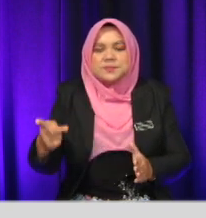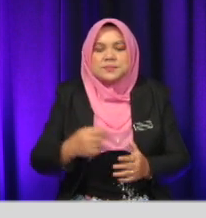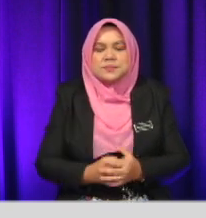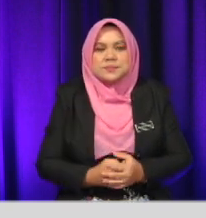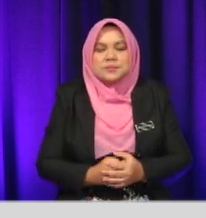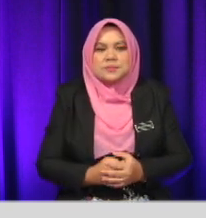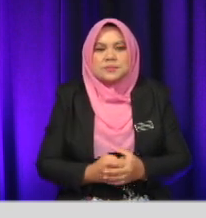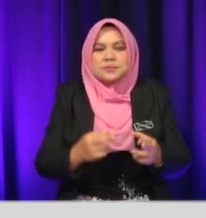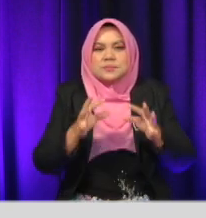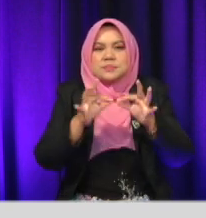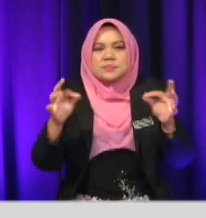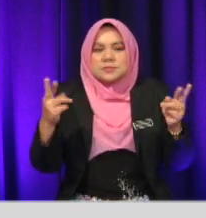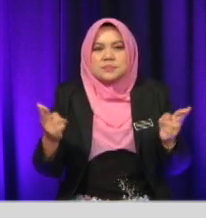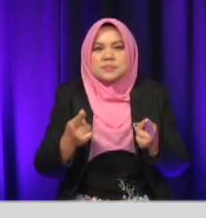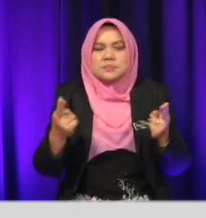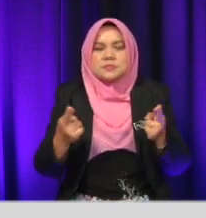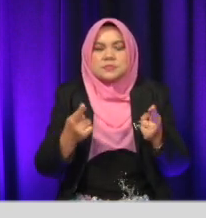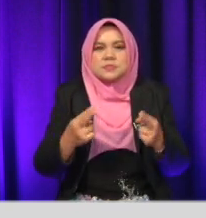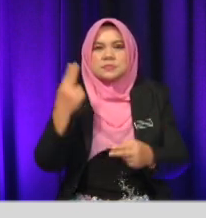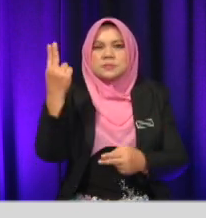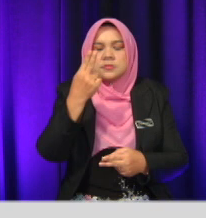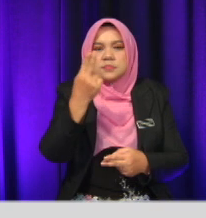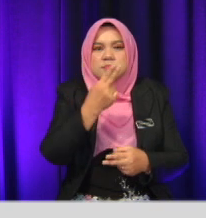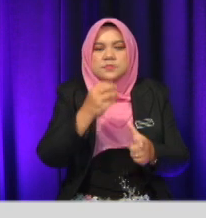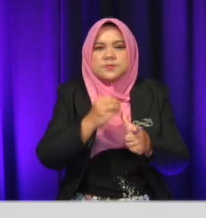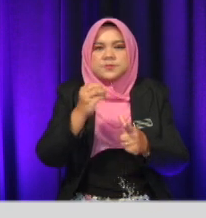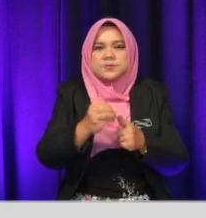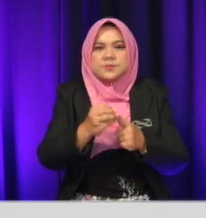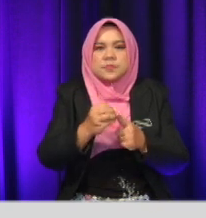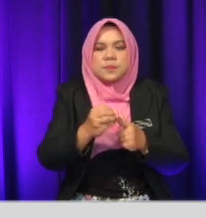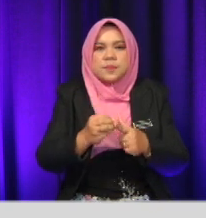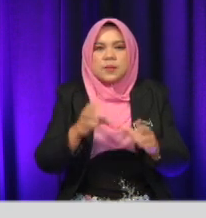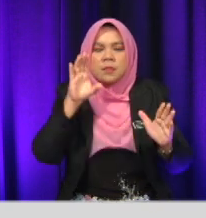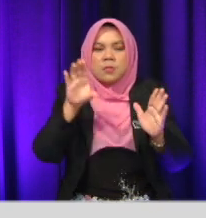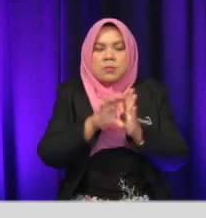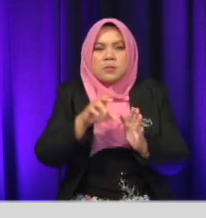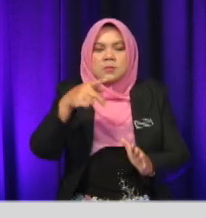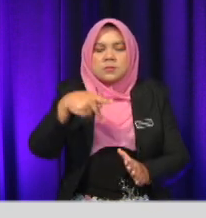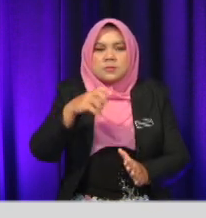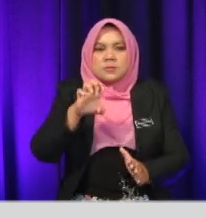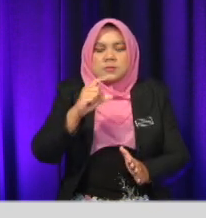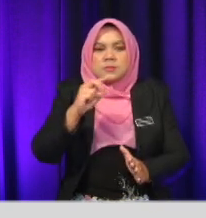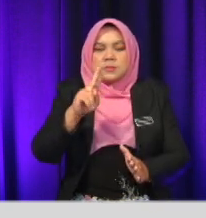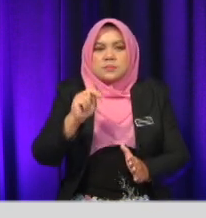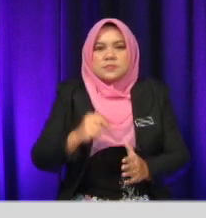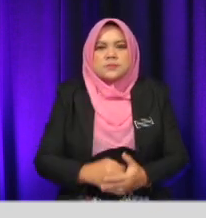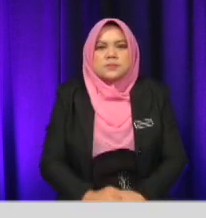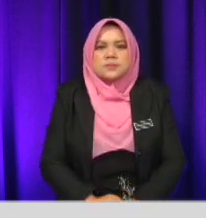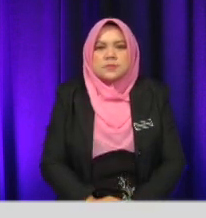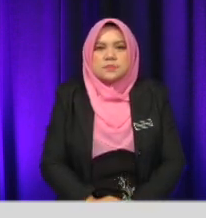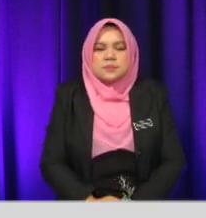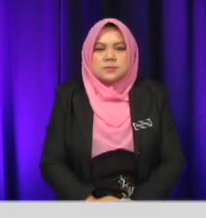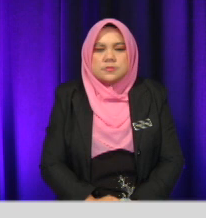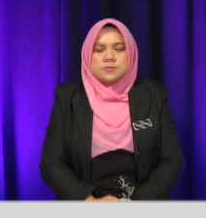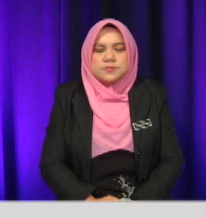kenyataan merangsang. B, kiasan atau ibarat. C, gambar pegun. Padankan kaedah reka bentuk pengiklanan itu dengan